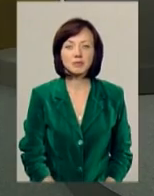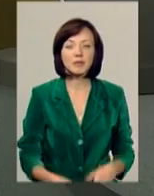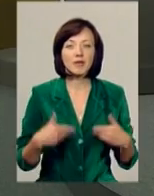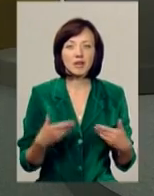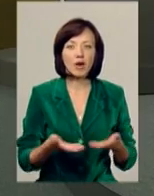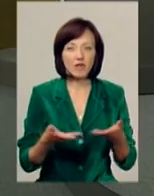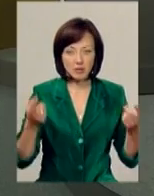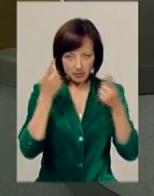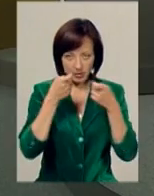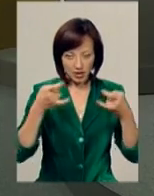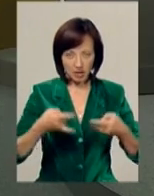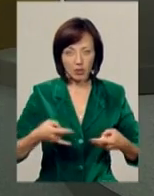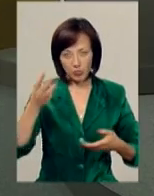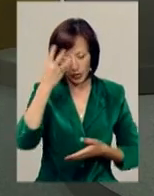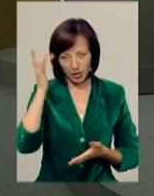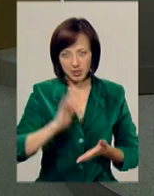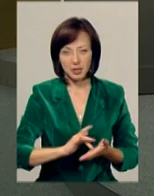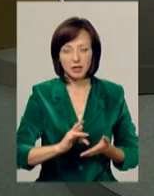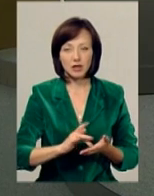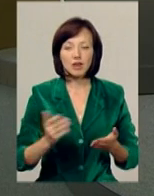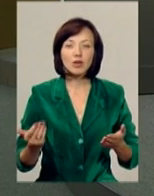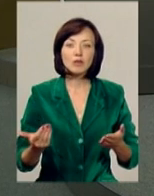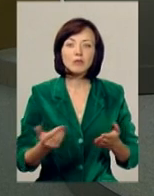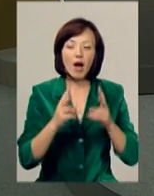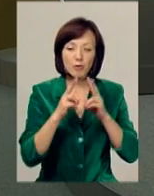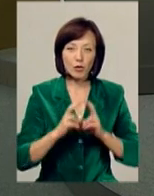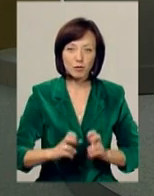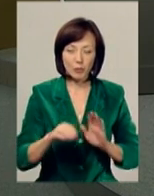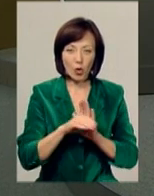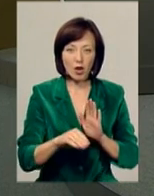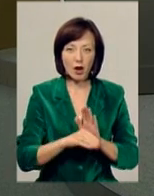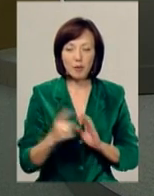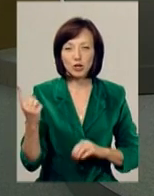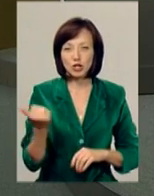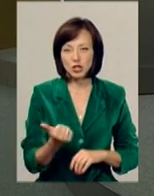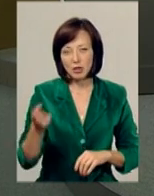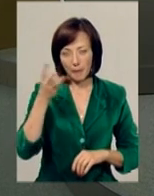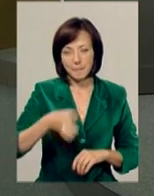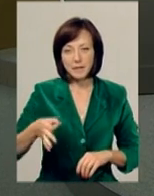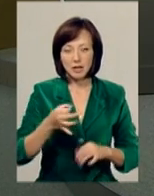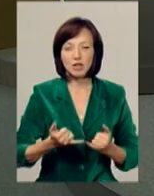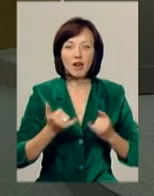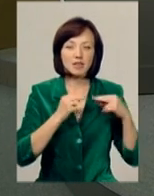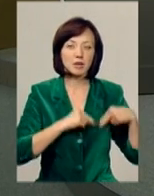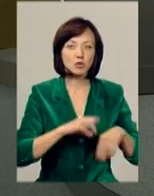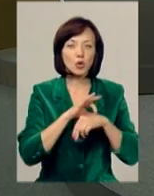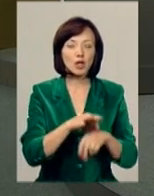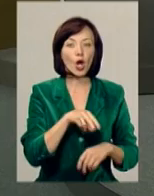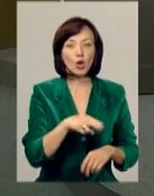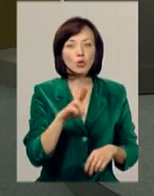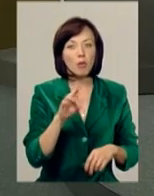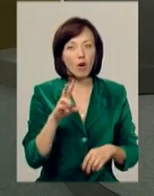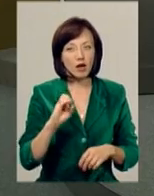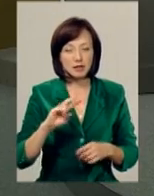Вітаю вас в ефірі телеканалу Поділля центр інформаційно-аналітична програма тиждень Хмельниччини у студії Людмила покась із сурдоперекладом